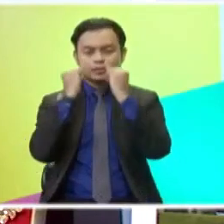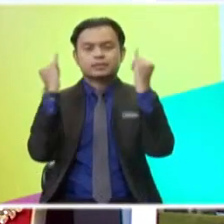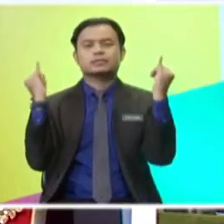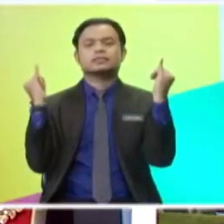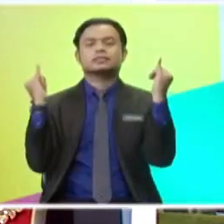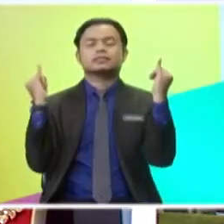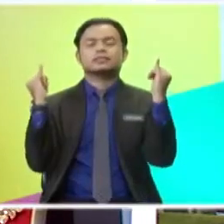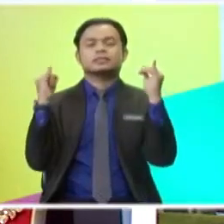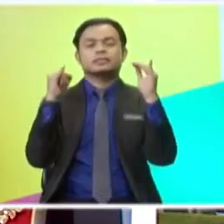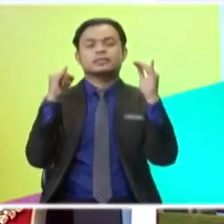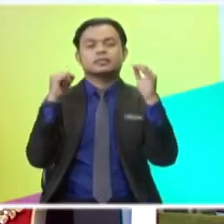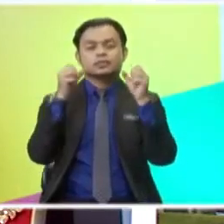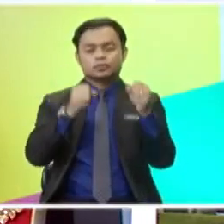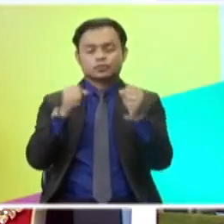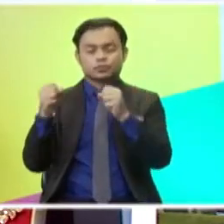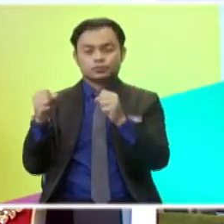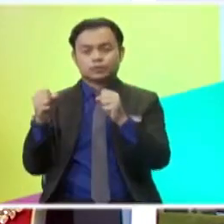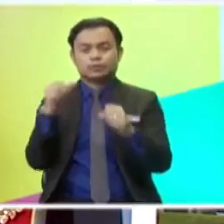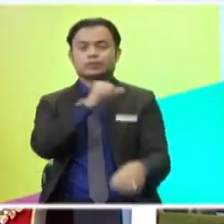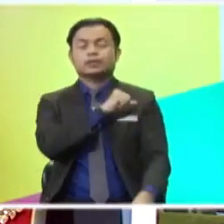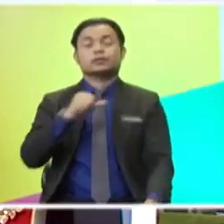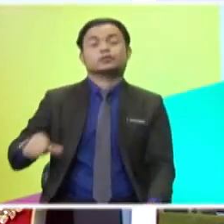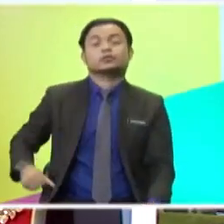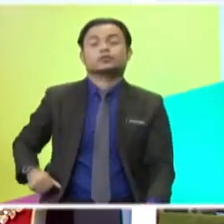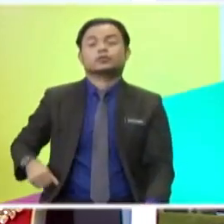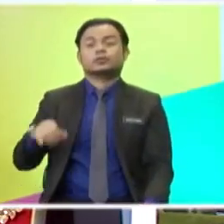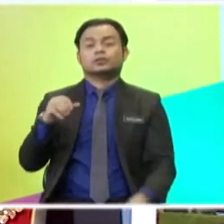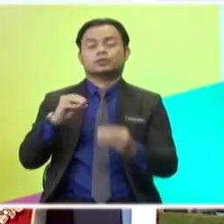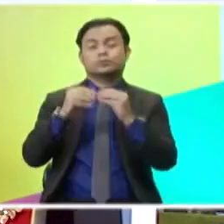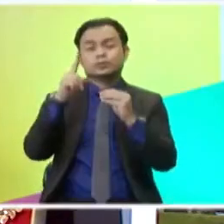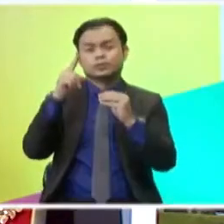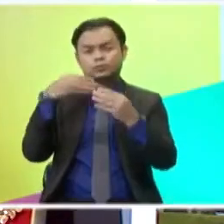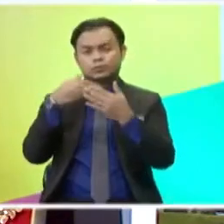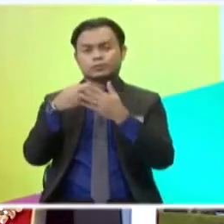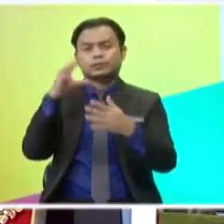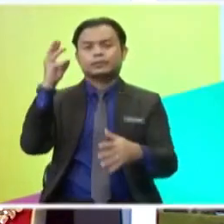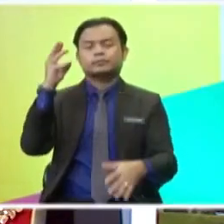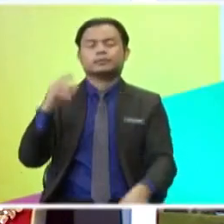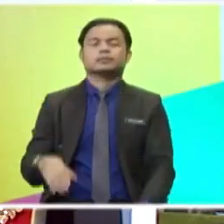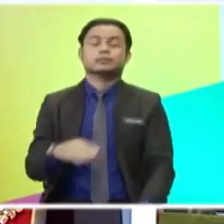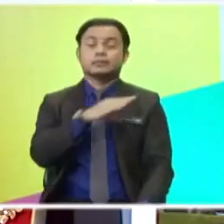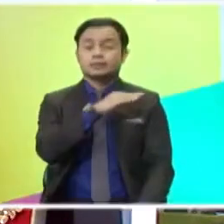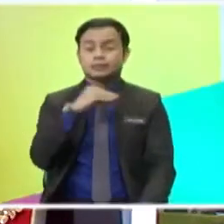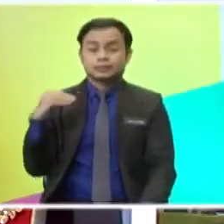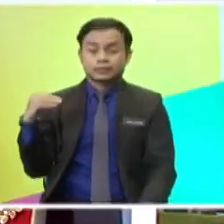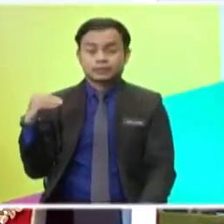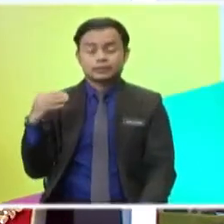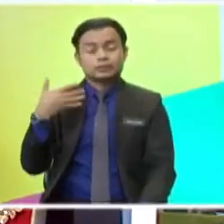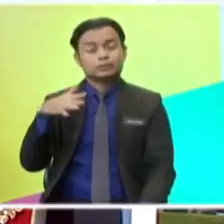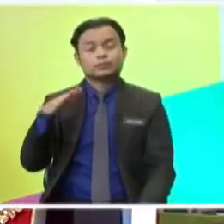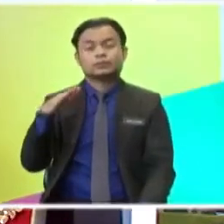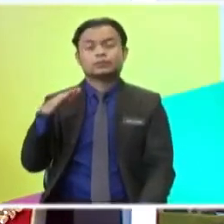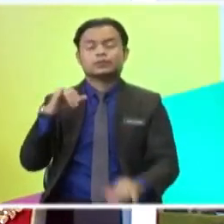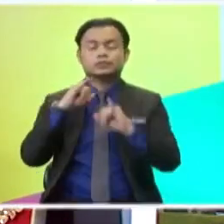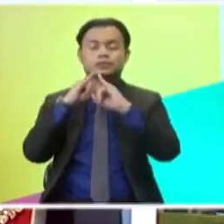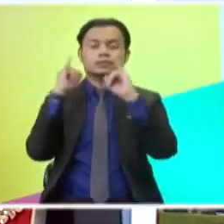susunan YDPA yang pertama hingga ke-16, juga telah menjelaskan kedudukan serta kuasa yang di-Pertuan Agong dan Raja dalam